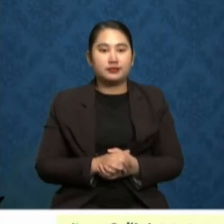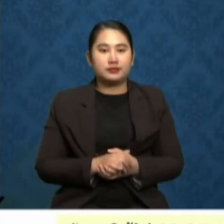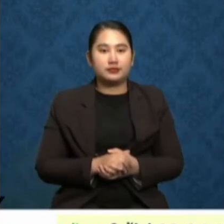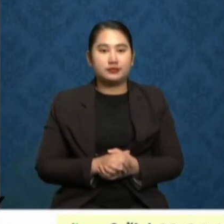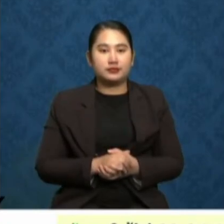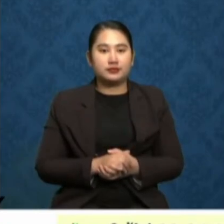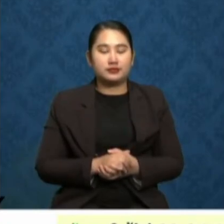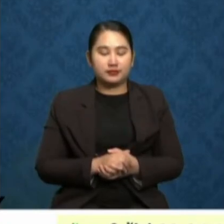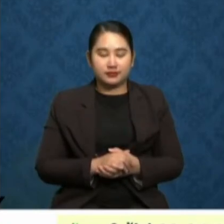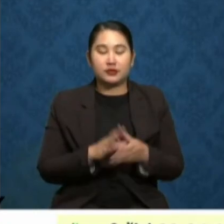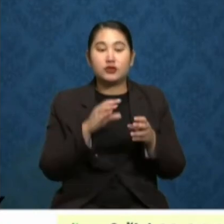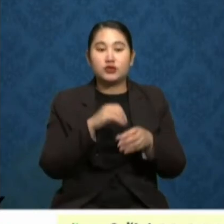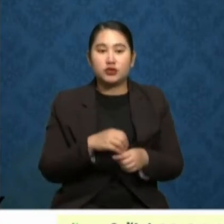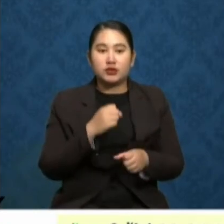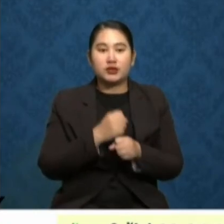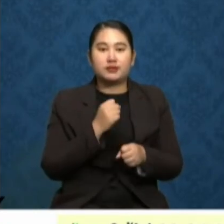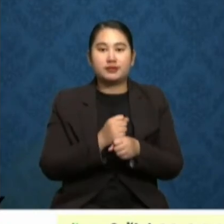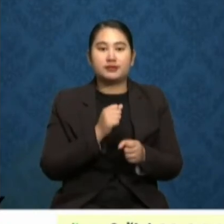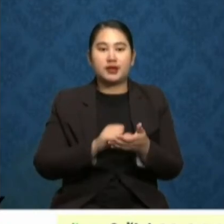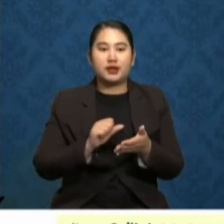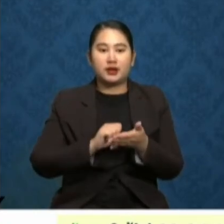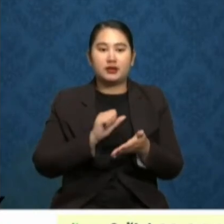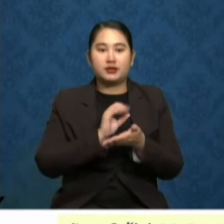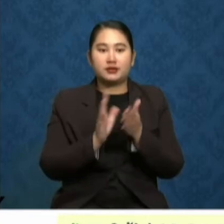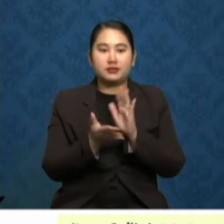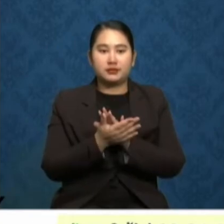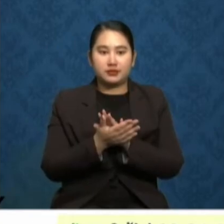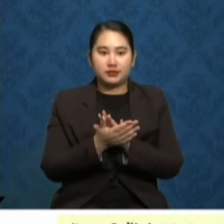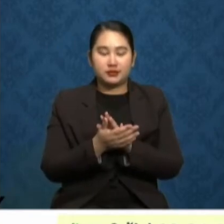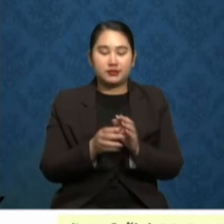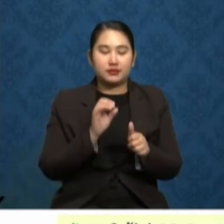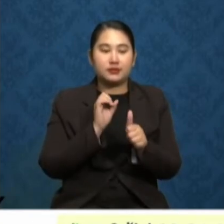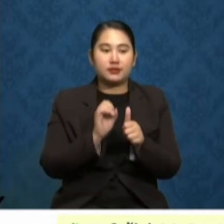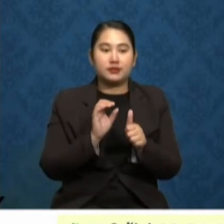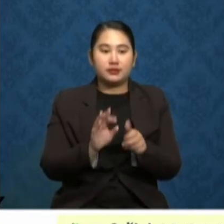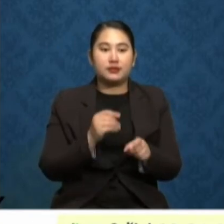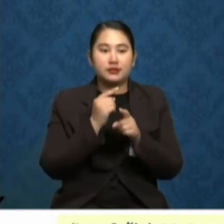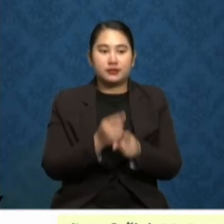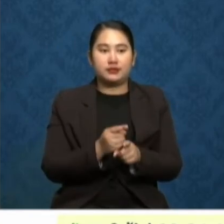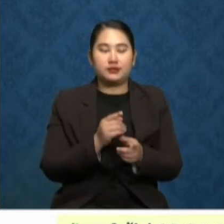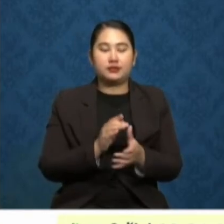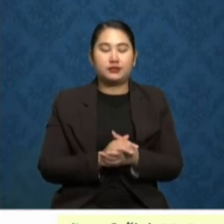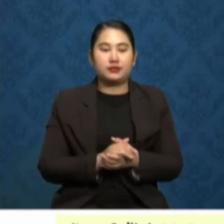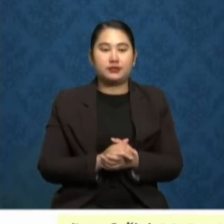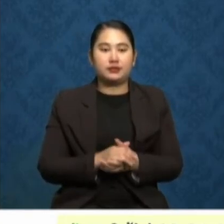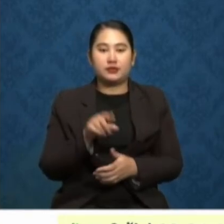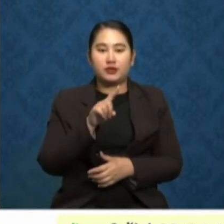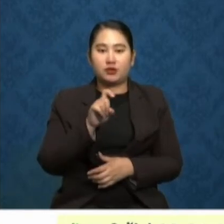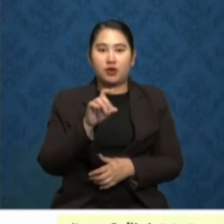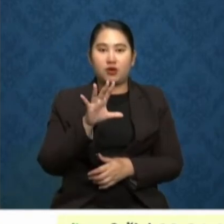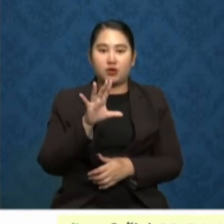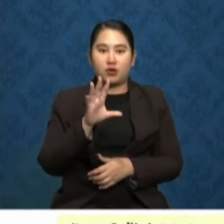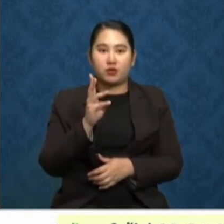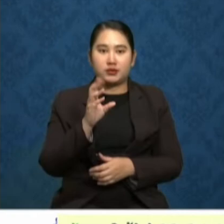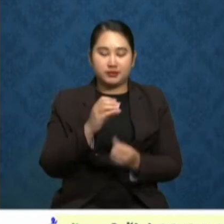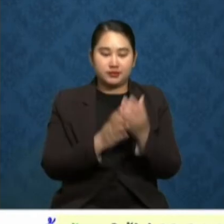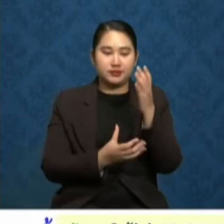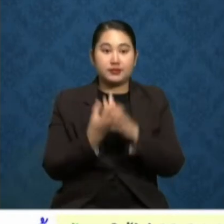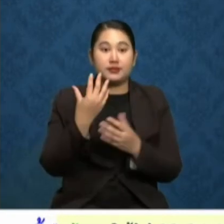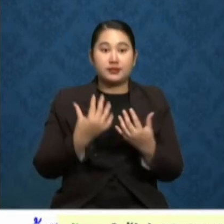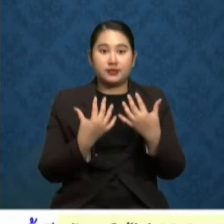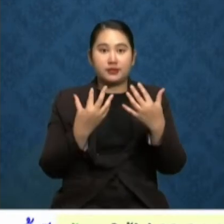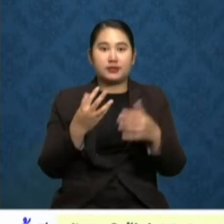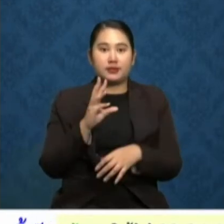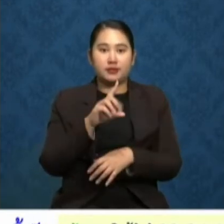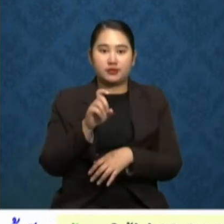ในส่วนระห่าง ดำเดินการปรบแก้ตามที่กรมการปกควงแนะนำจำนนทั้หมด 160 ป่า อนุรักษ์